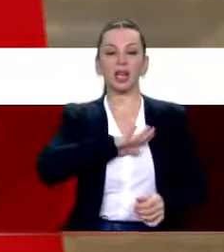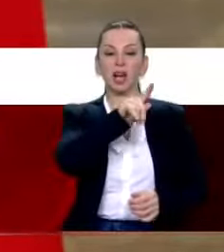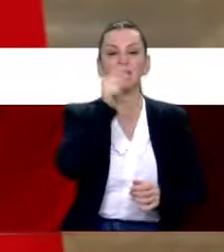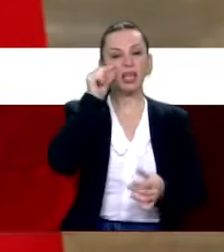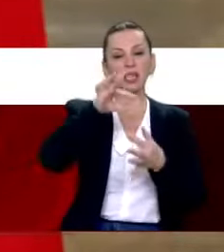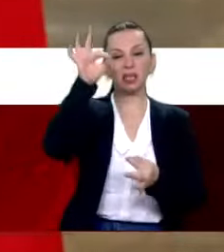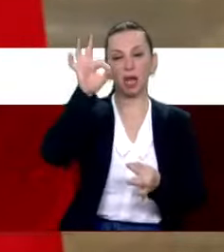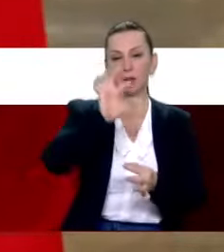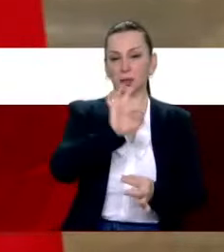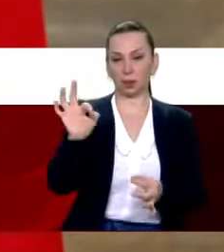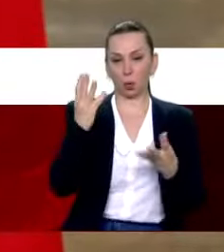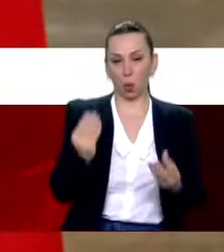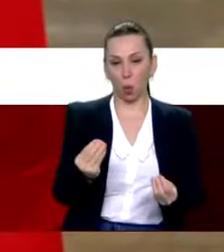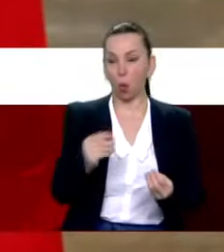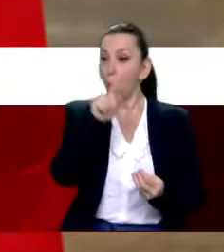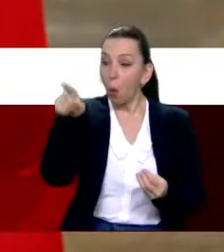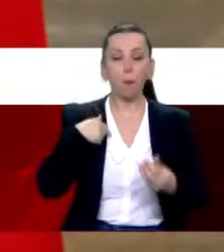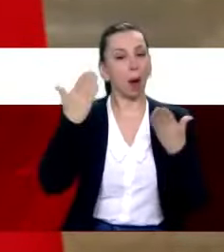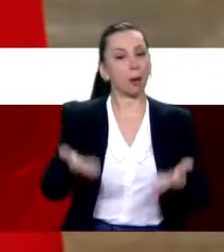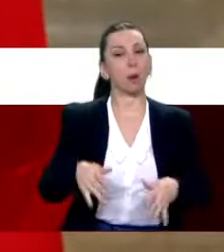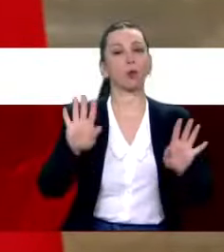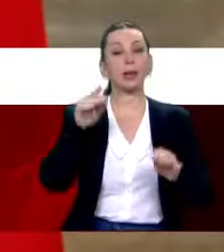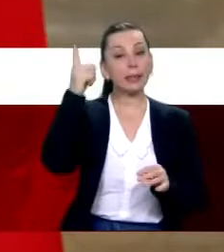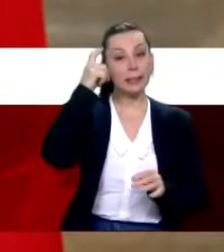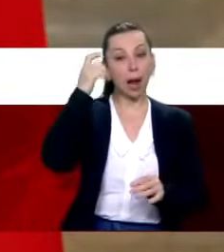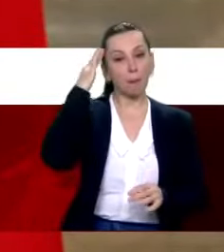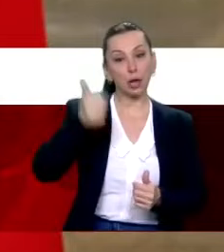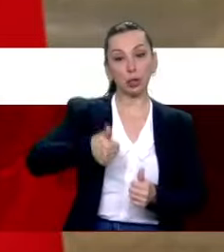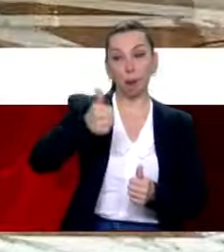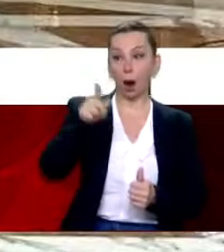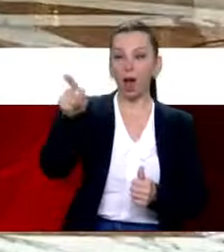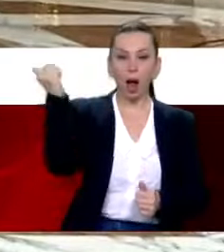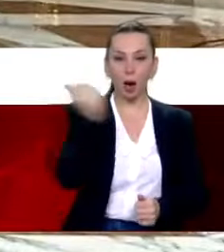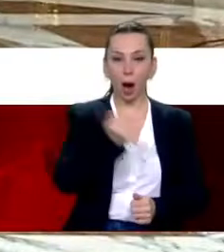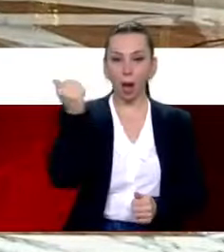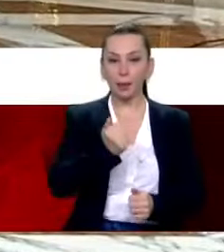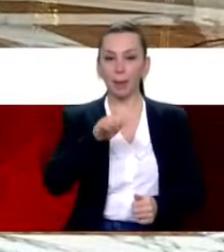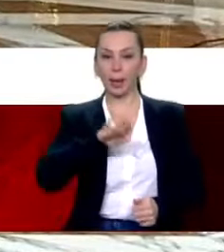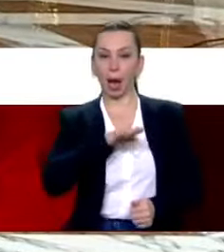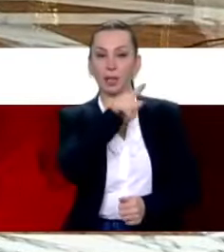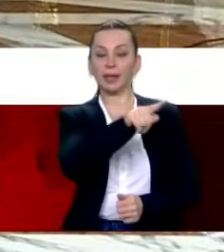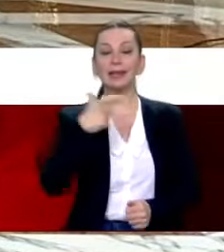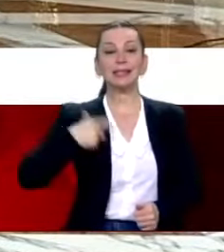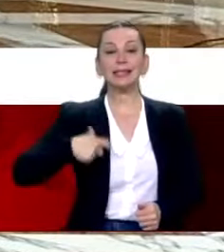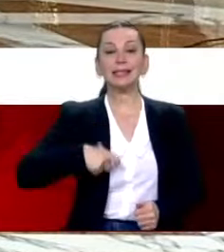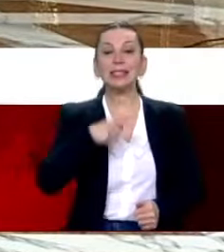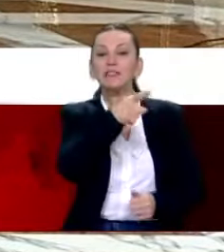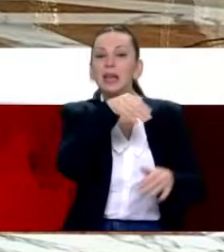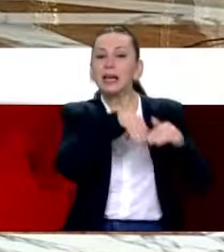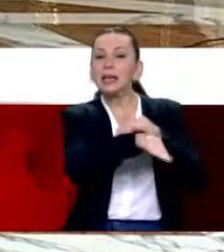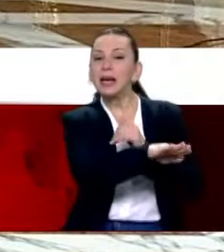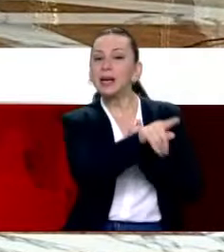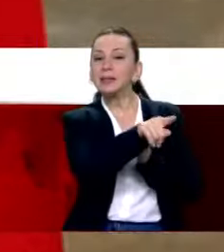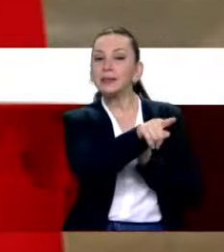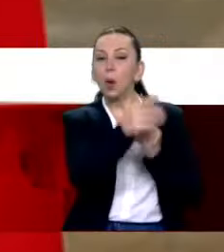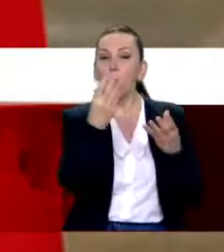hiçbir şekilde kabul edil netenyahu yönetimi katliamlarını gazzeli sivillerin sığındığı son nokta